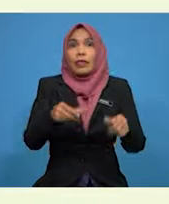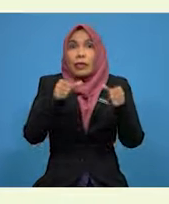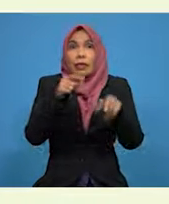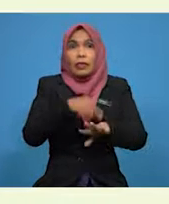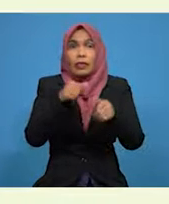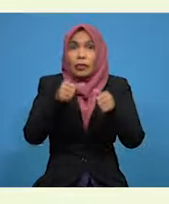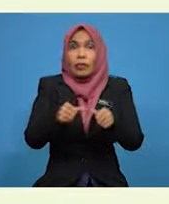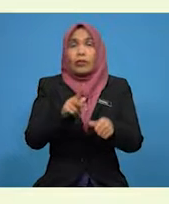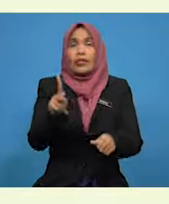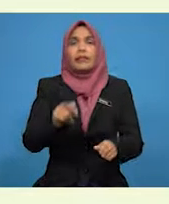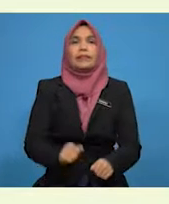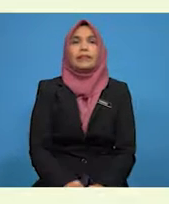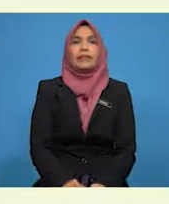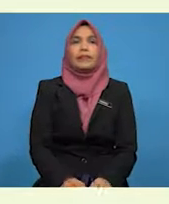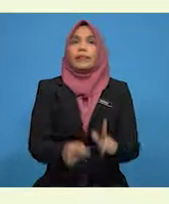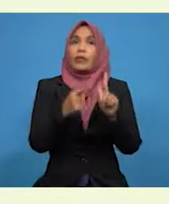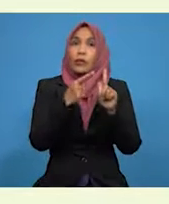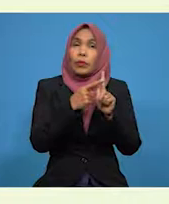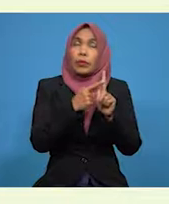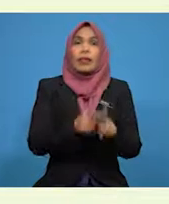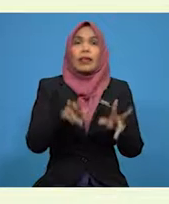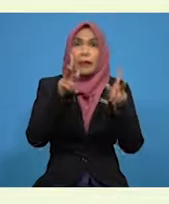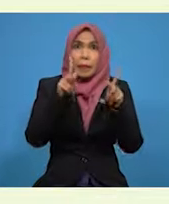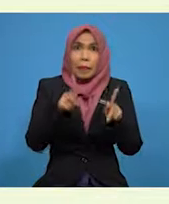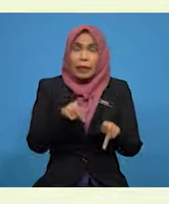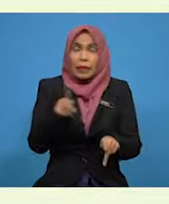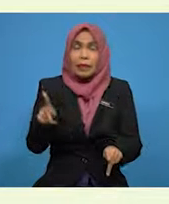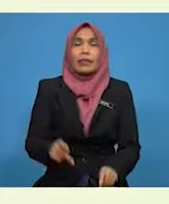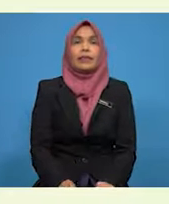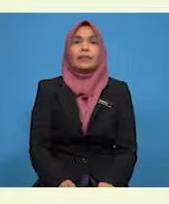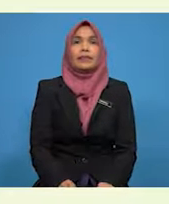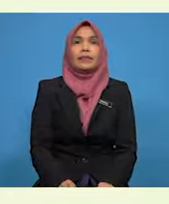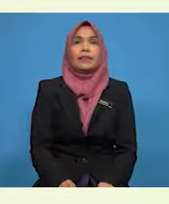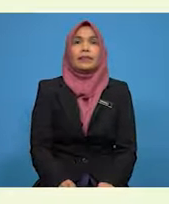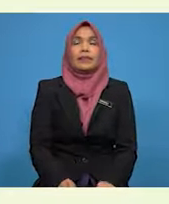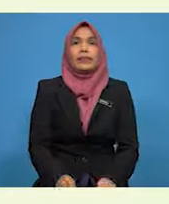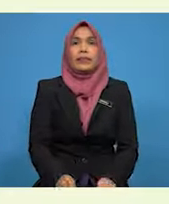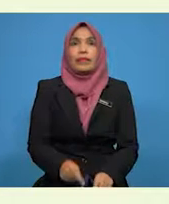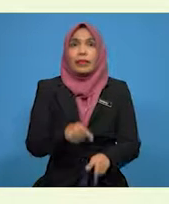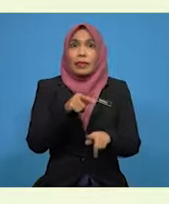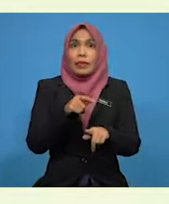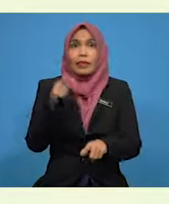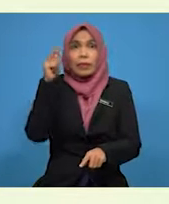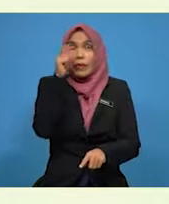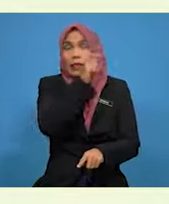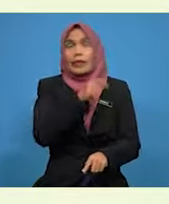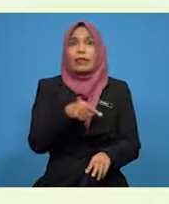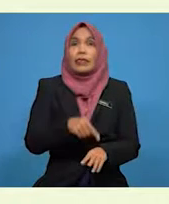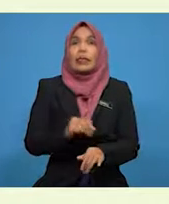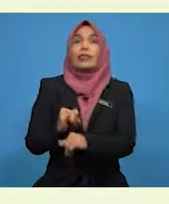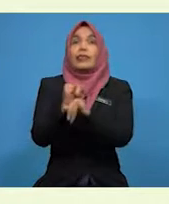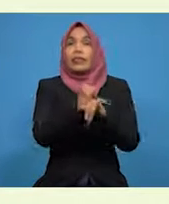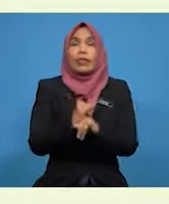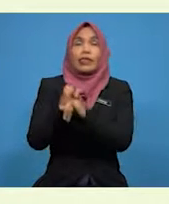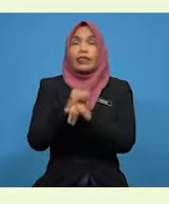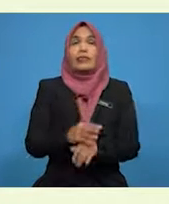penyelia. Yang kedua, memastikan kebajikan ternakan poultry dipelihara mengikut SOP